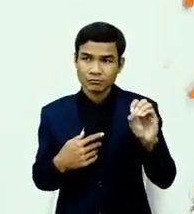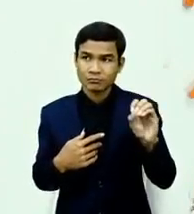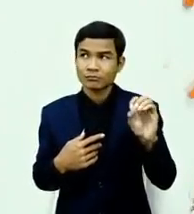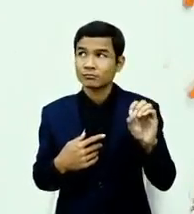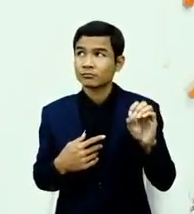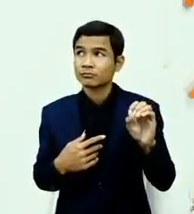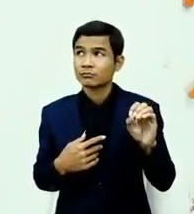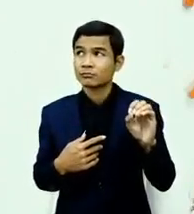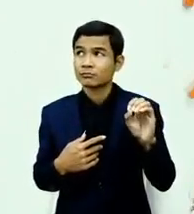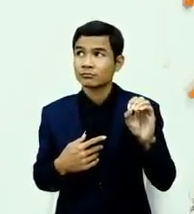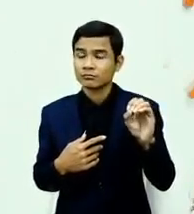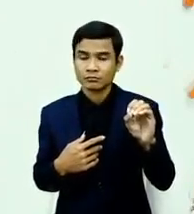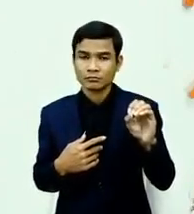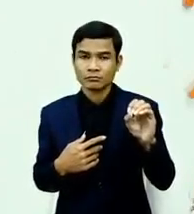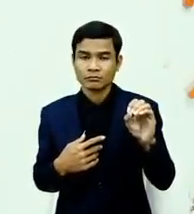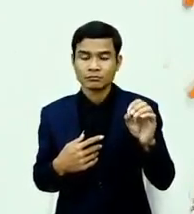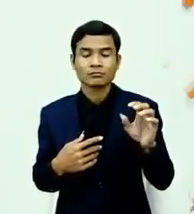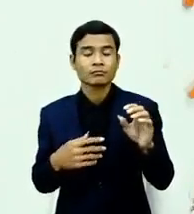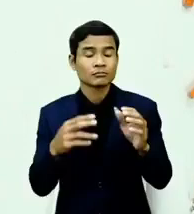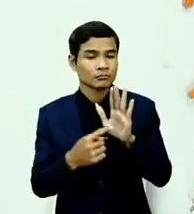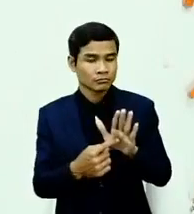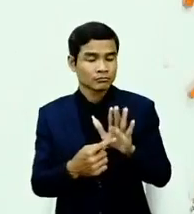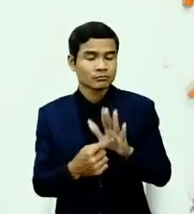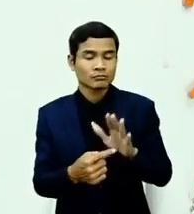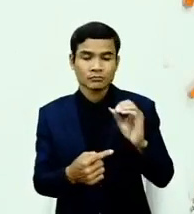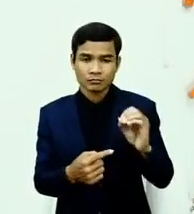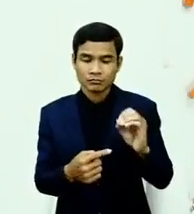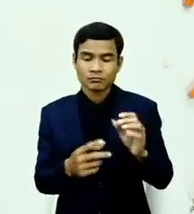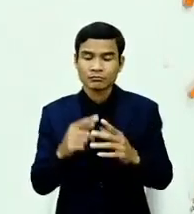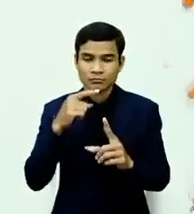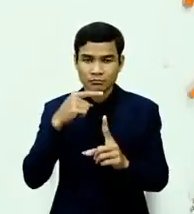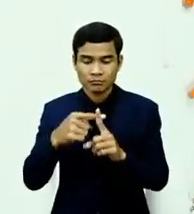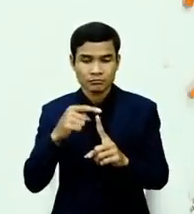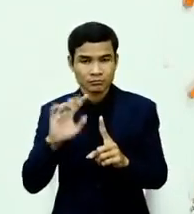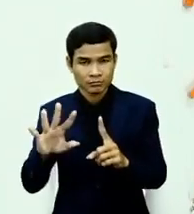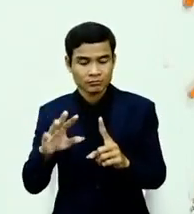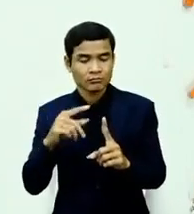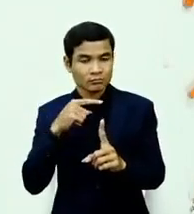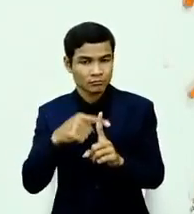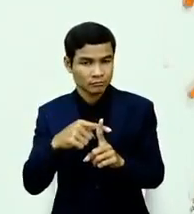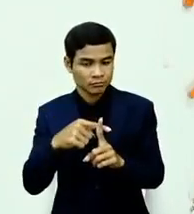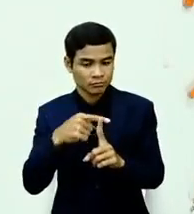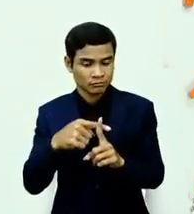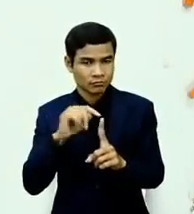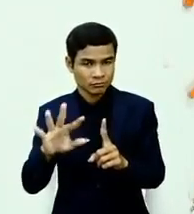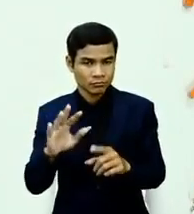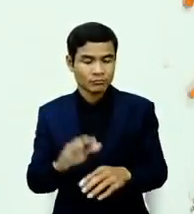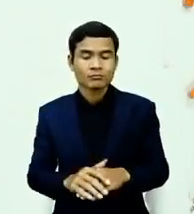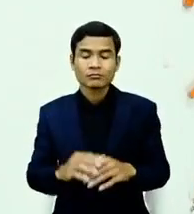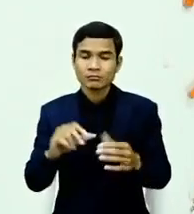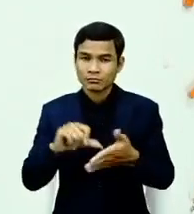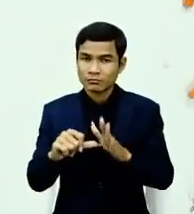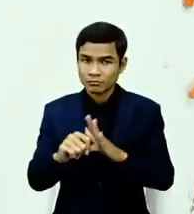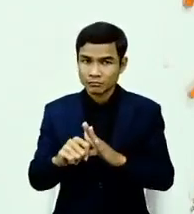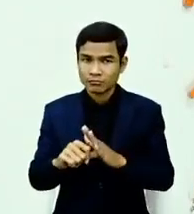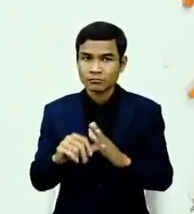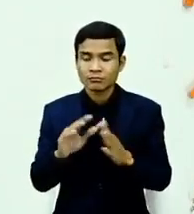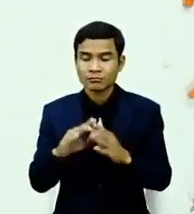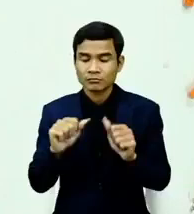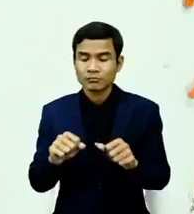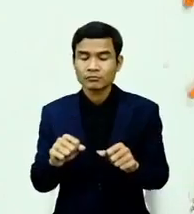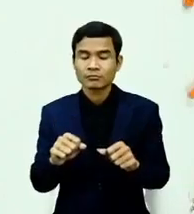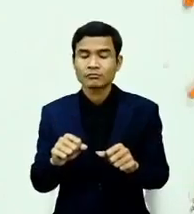នេះគឺតាំងឲ្យ0ហើយយ៉ាងម៉េចទៀតកូនចាបូកនឹង5ចាអញ្ចឹងយើងចាបូក5មានន័យថាយើងលាត